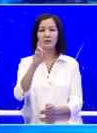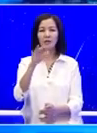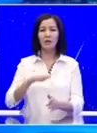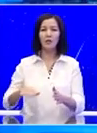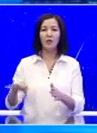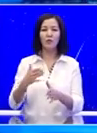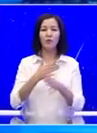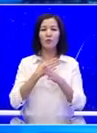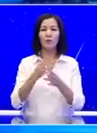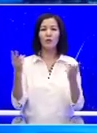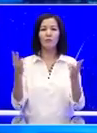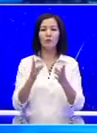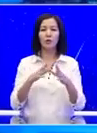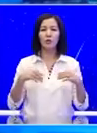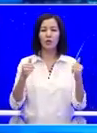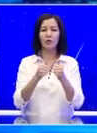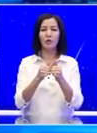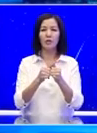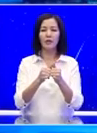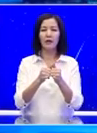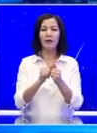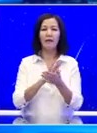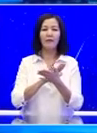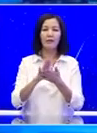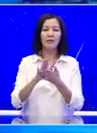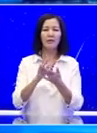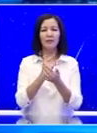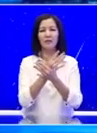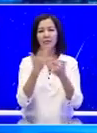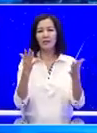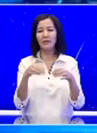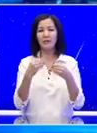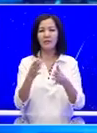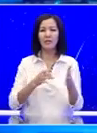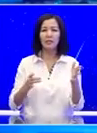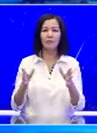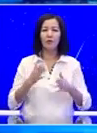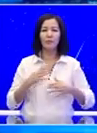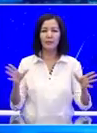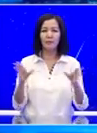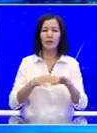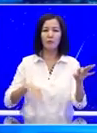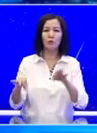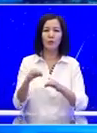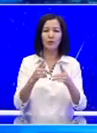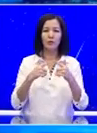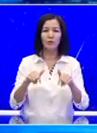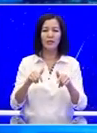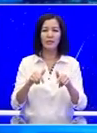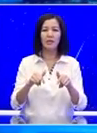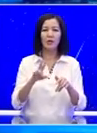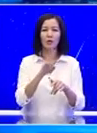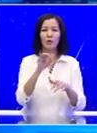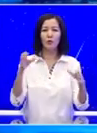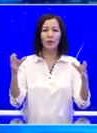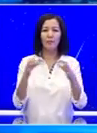Сарқан ауданында көмекке мұқтаж жанұяларға гигиеналық заттар таратылды. Республикалық біз біргеміз жобасы аясында ұйымдастырылған іске аудандық